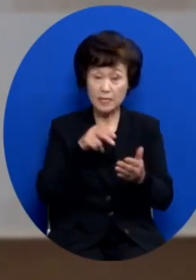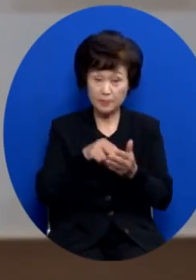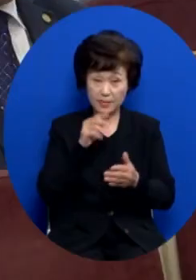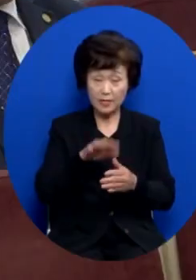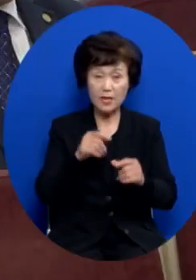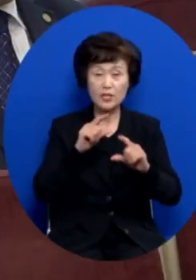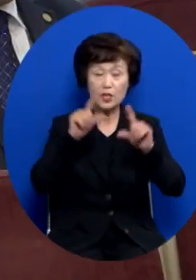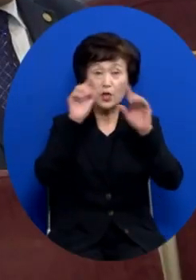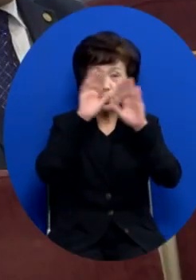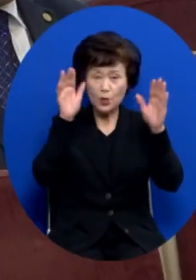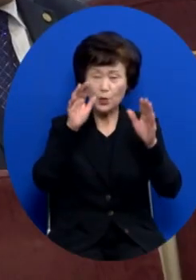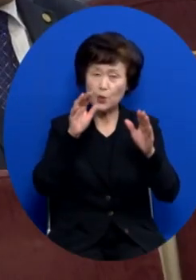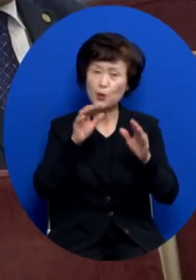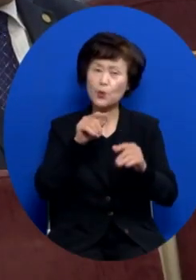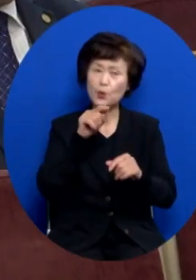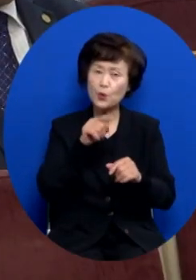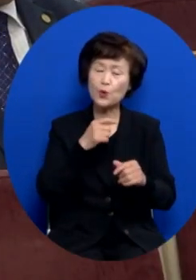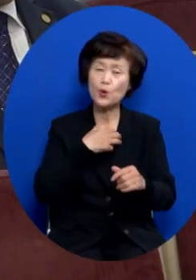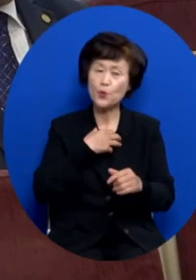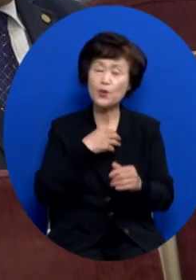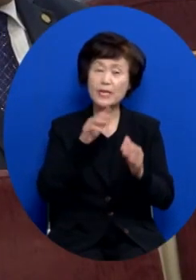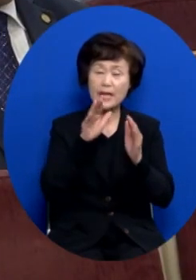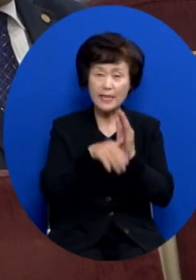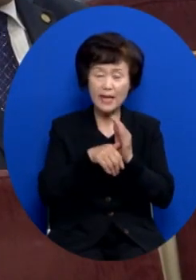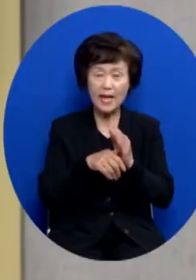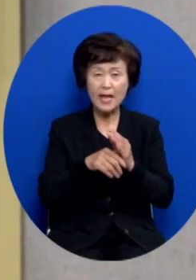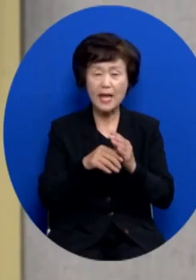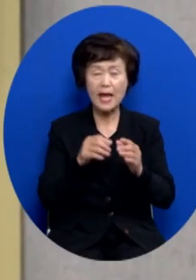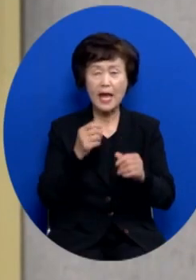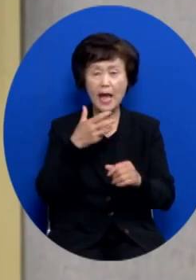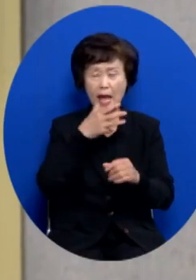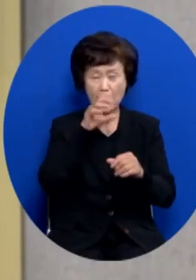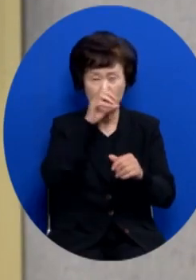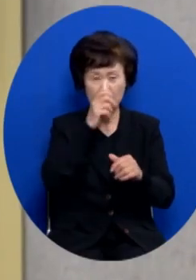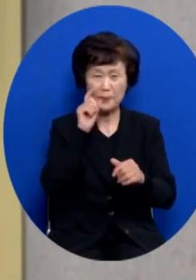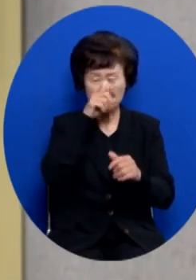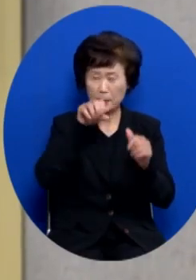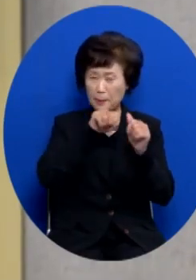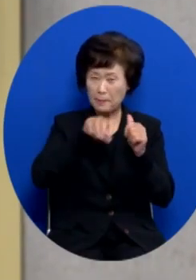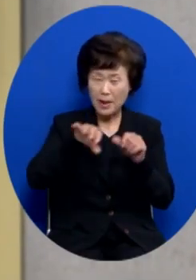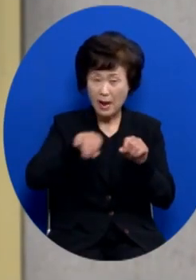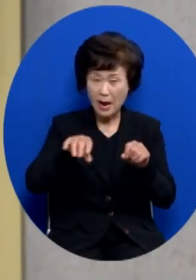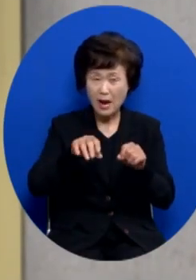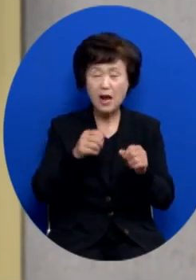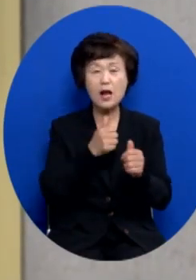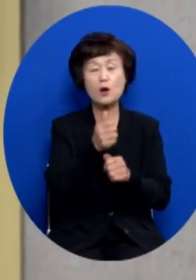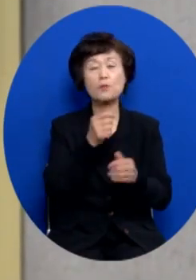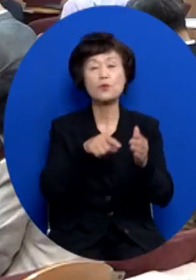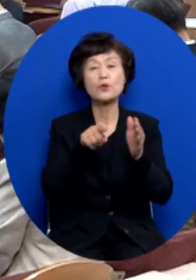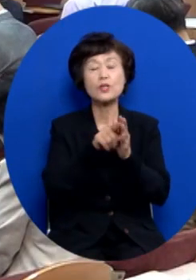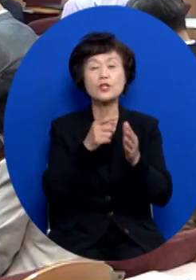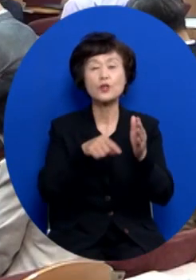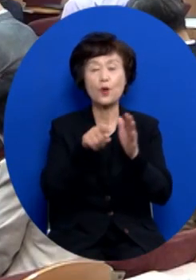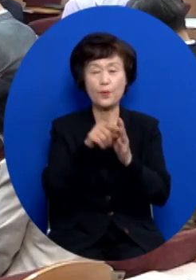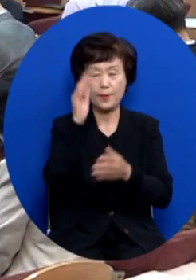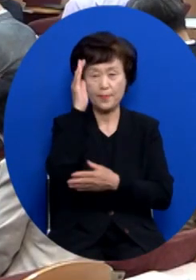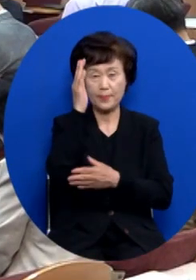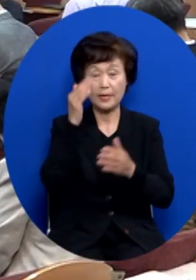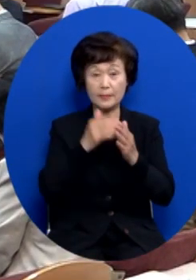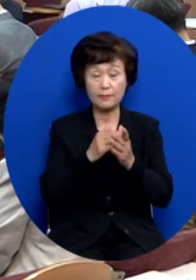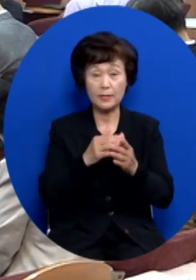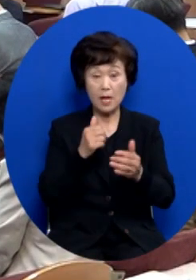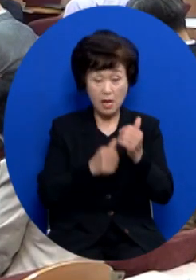위한 탄소중립에 관한 연구란 제목으로 발제했습니다. 장윤재 교수는 우리 자신과 우리의 후손이 살기